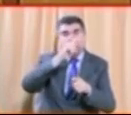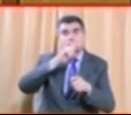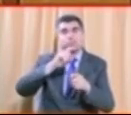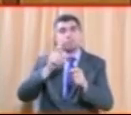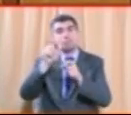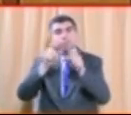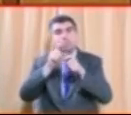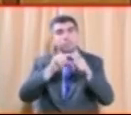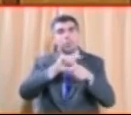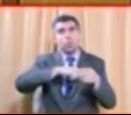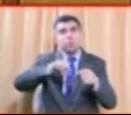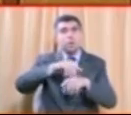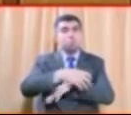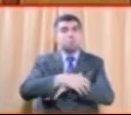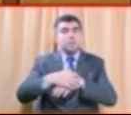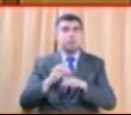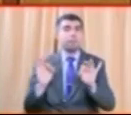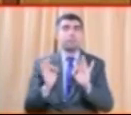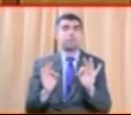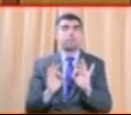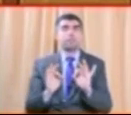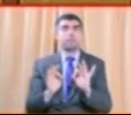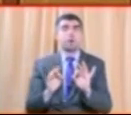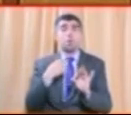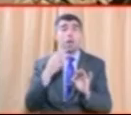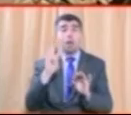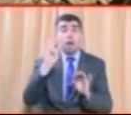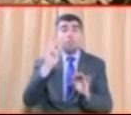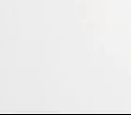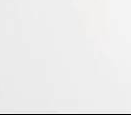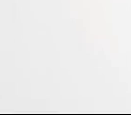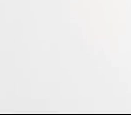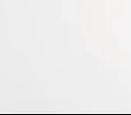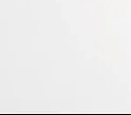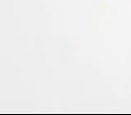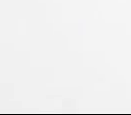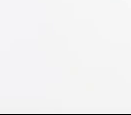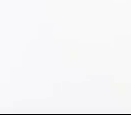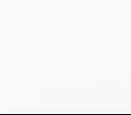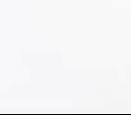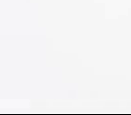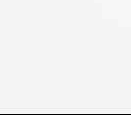كاينين عندهم الكهرباء ولكن هاد الناس ما عندهم. كاين الإكراه الرابع وهو شكرا سيد النائب.